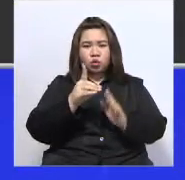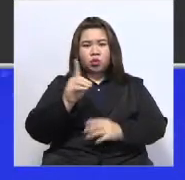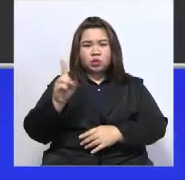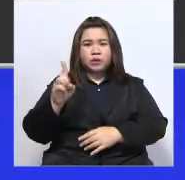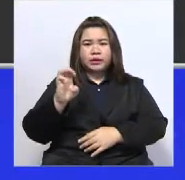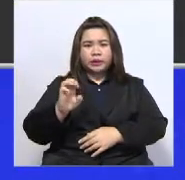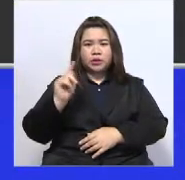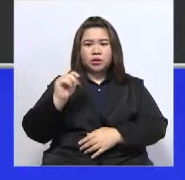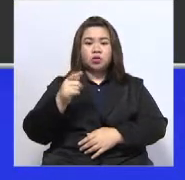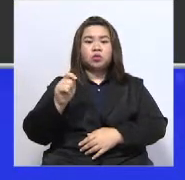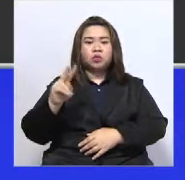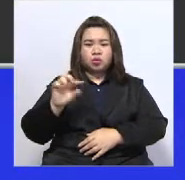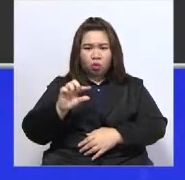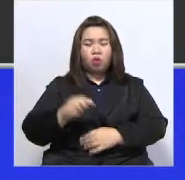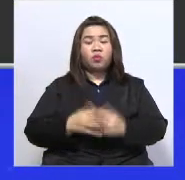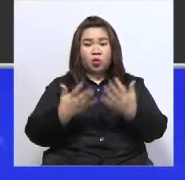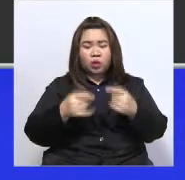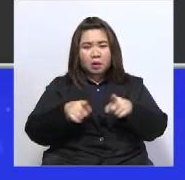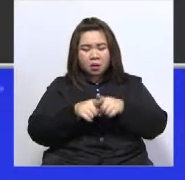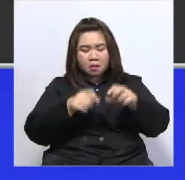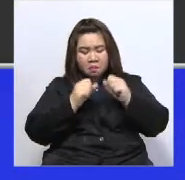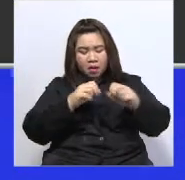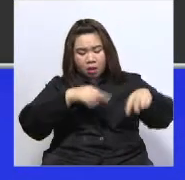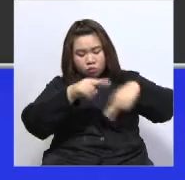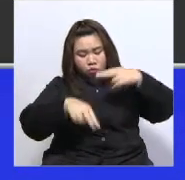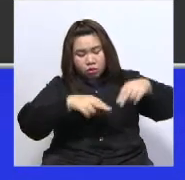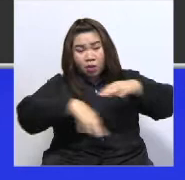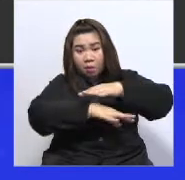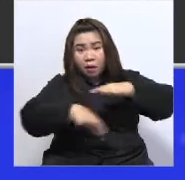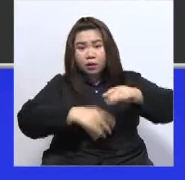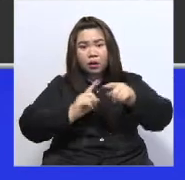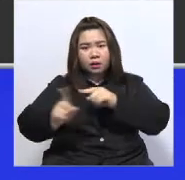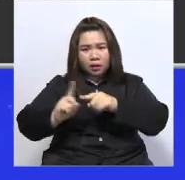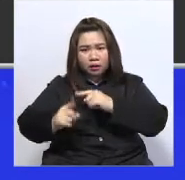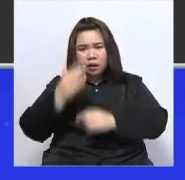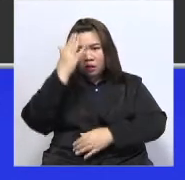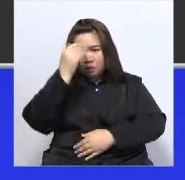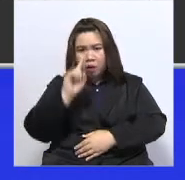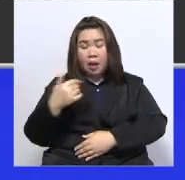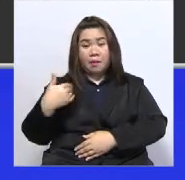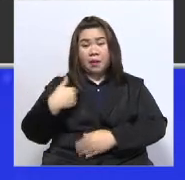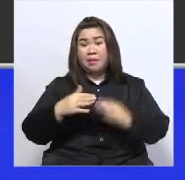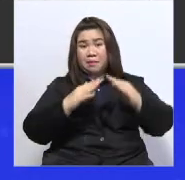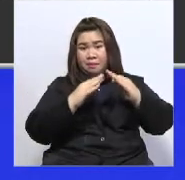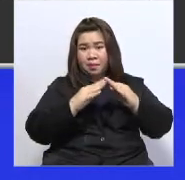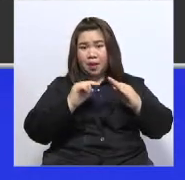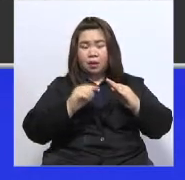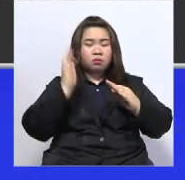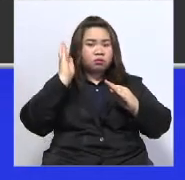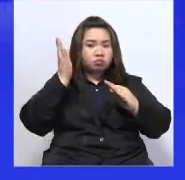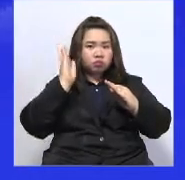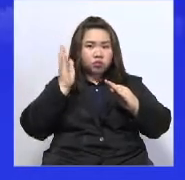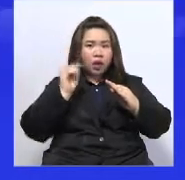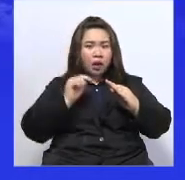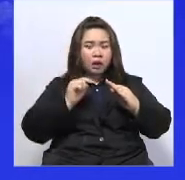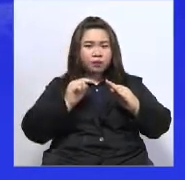ที่อยู่ระหว่างการตรวจค้นหาพยานหลักฐานเพิ่มเติมภายในวัดสืบเนื่องหลังจากเข้าตรวจค้นบ้านของนายวิวุฒิอุดม